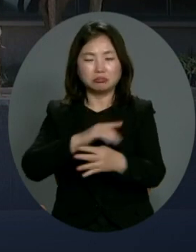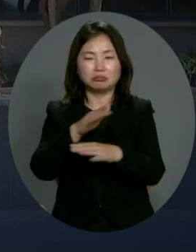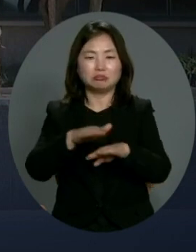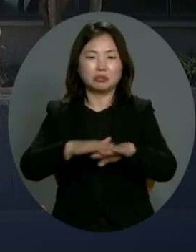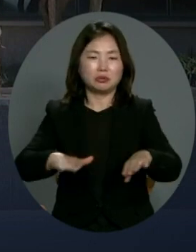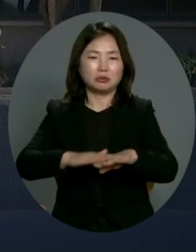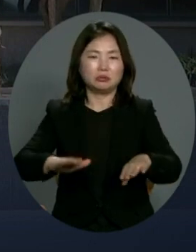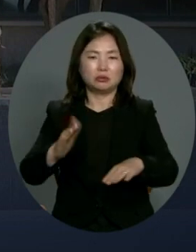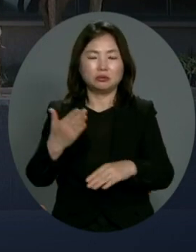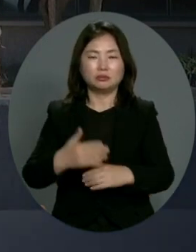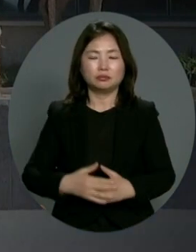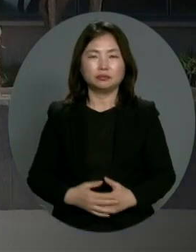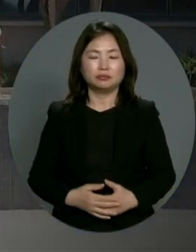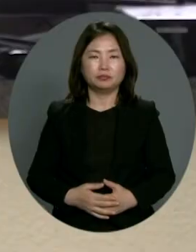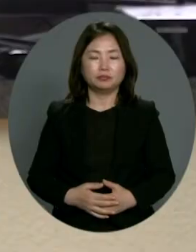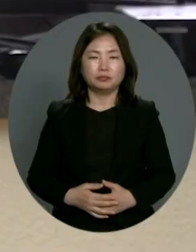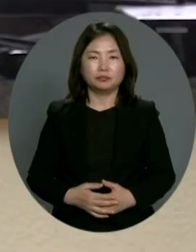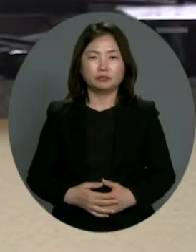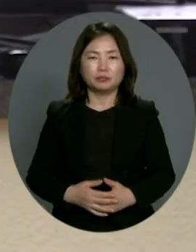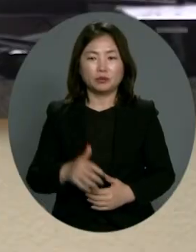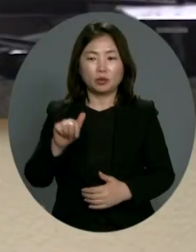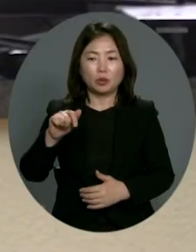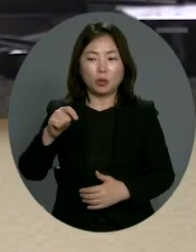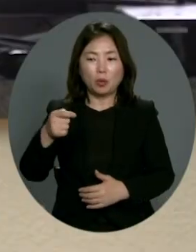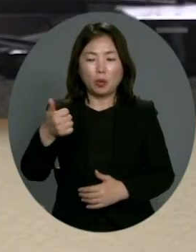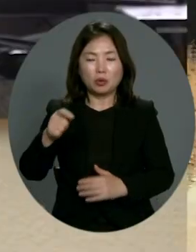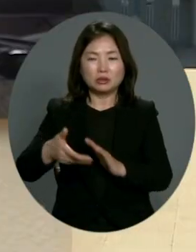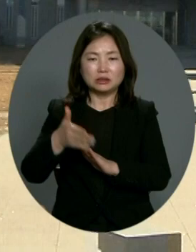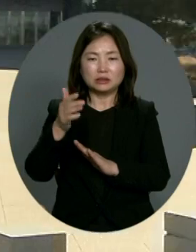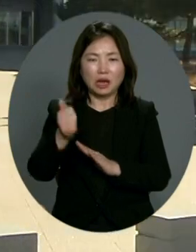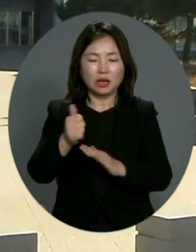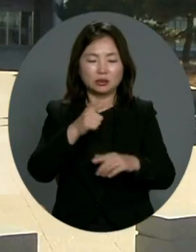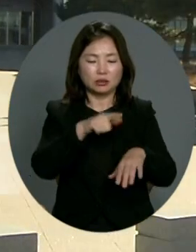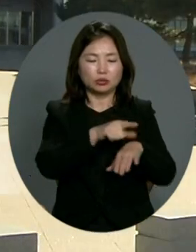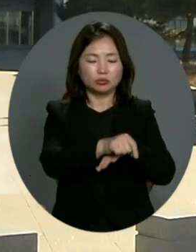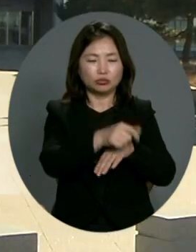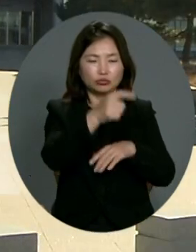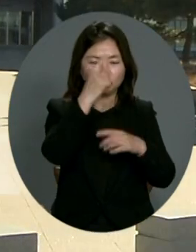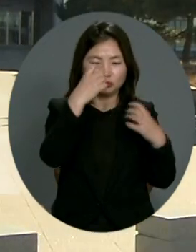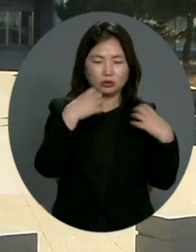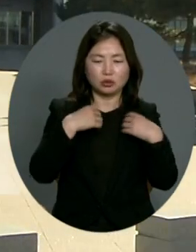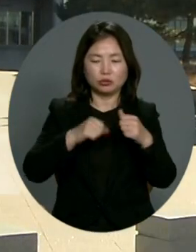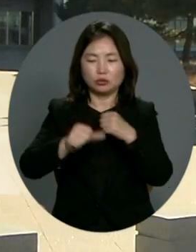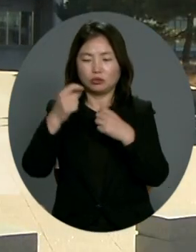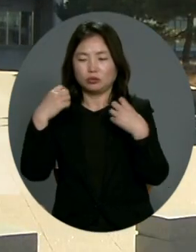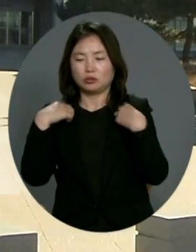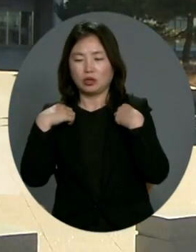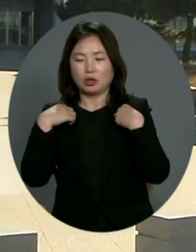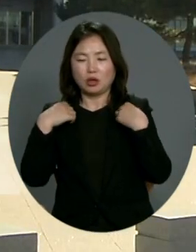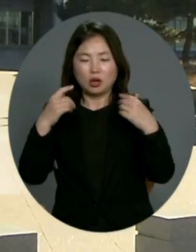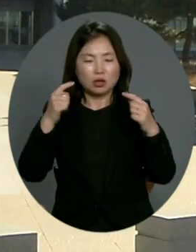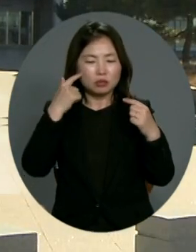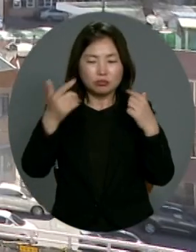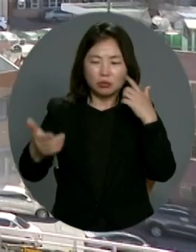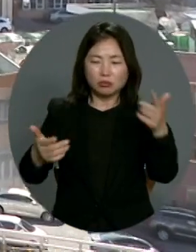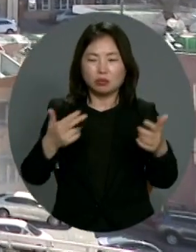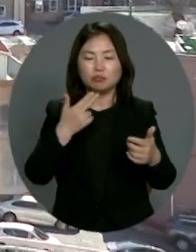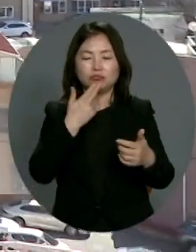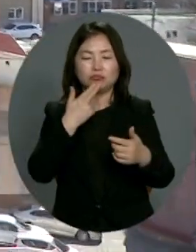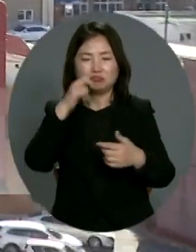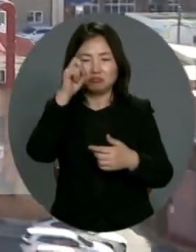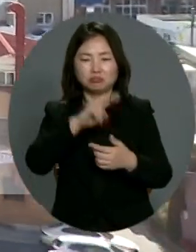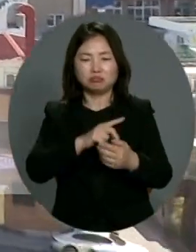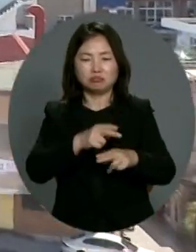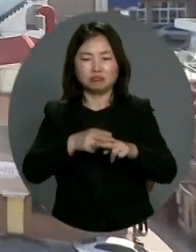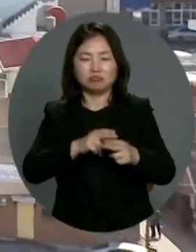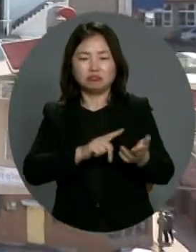다 해결합니다. 홍 시장이 이에 당사자인 달성군청, 수성구청과도 협의하지 않은 상태에서 갑자기